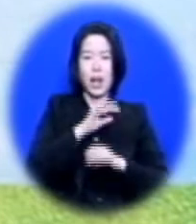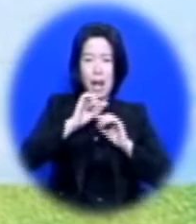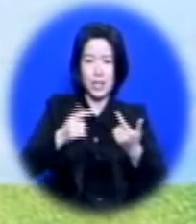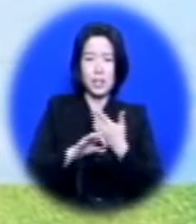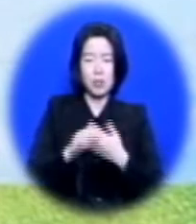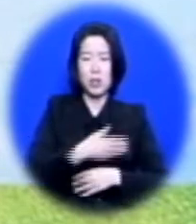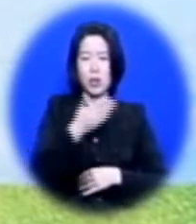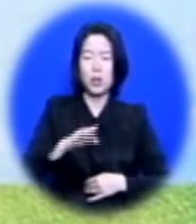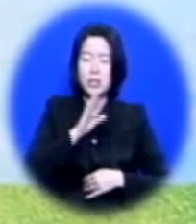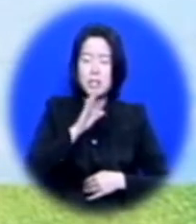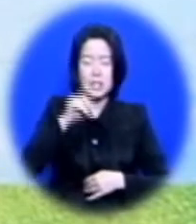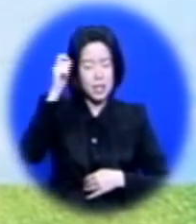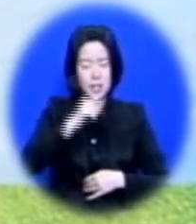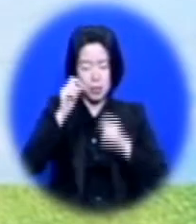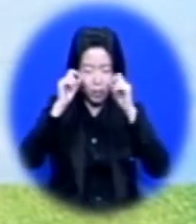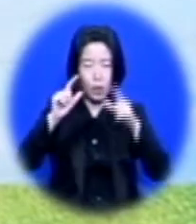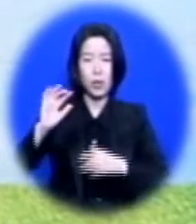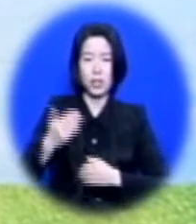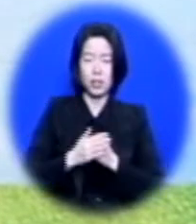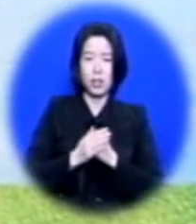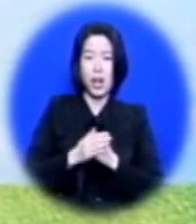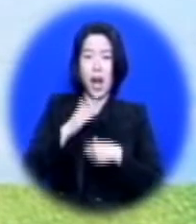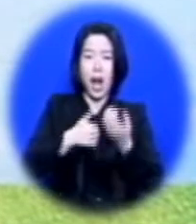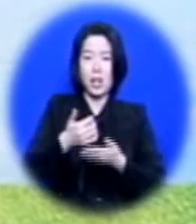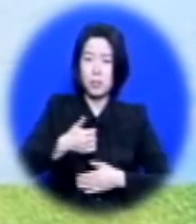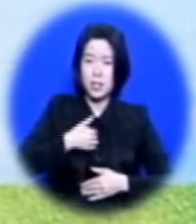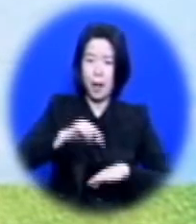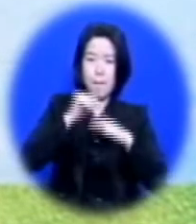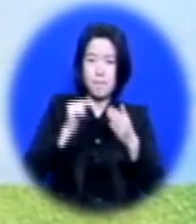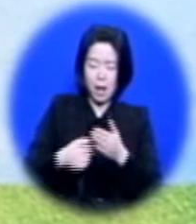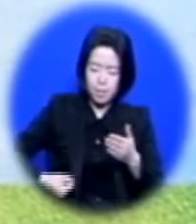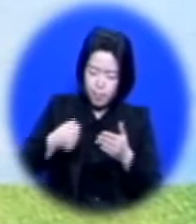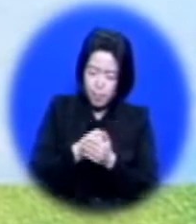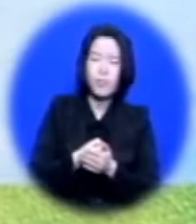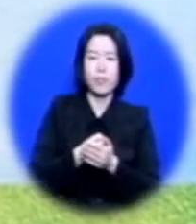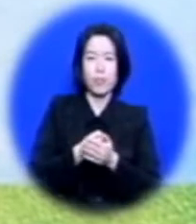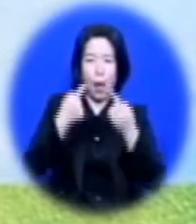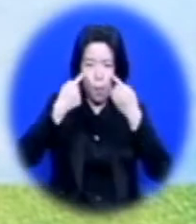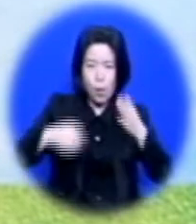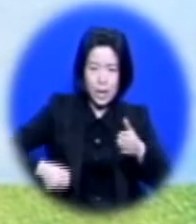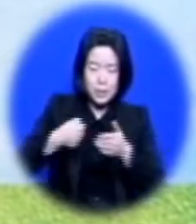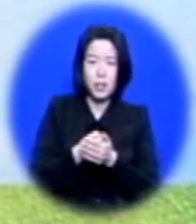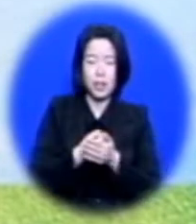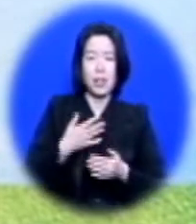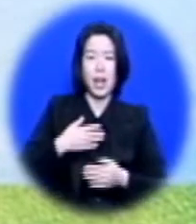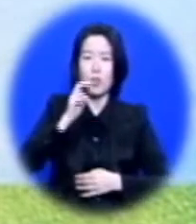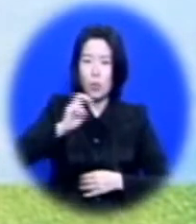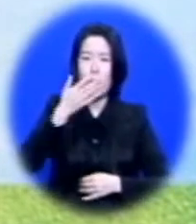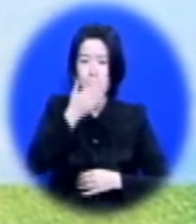깨워 야 내가 새벽을 깨우리라 하나님 제 마음이 정해졌습니다 확정되었습니다 나는 노래 할